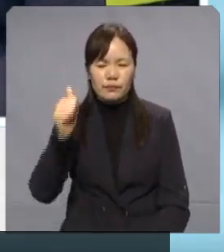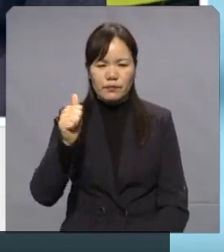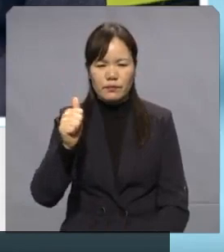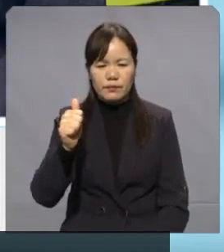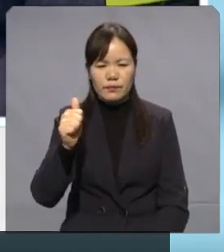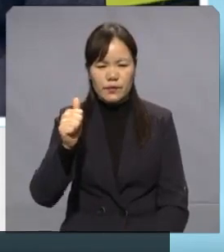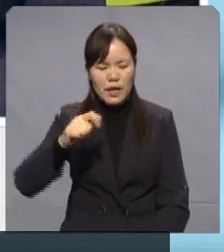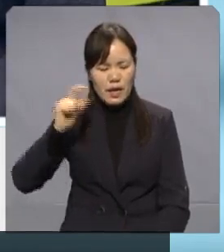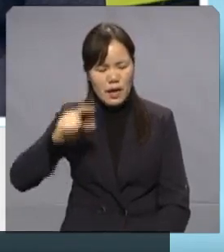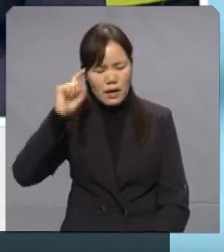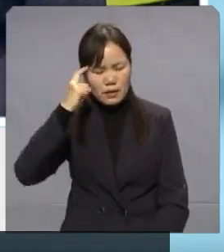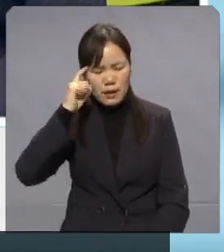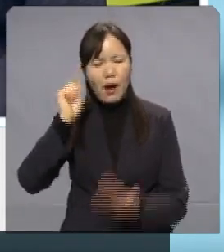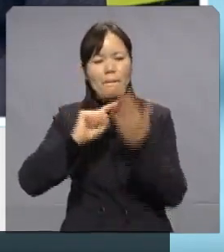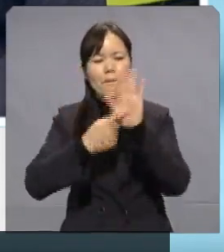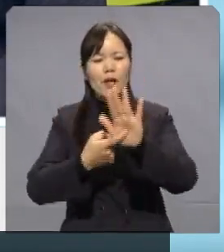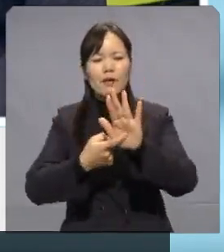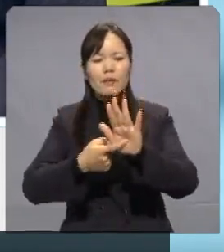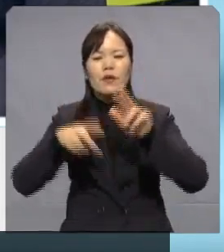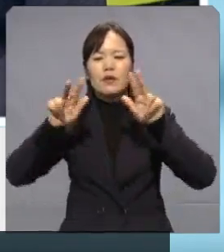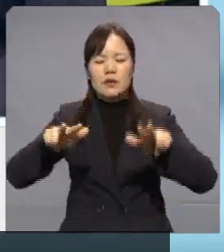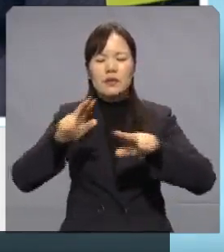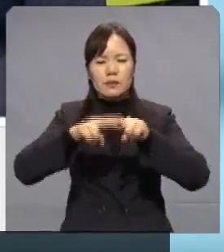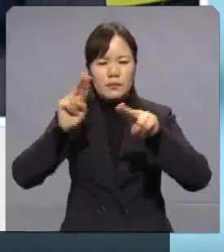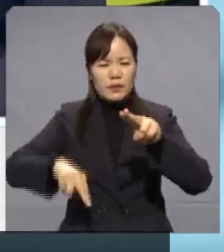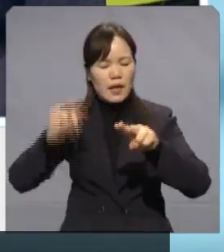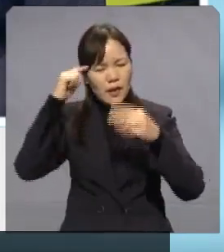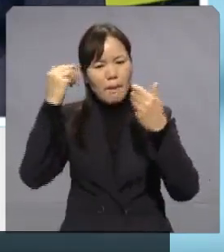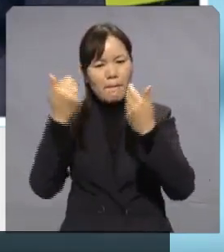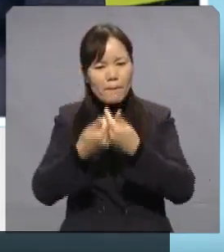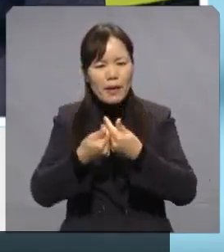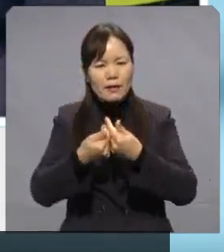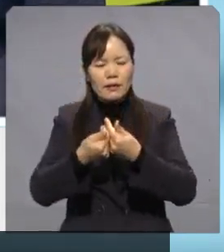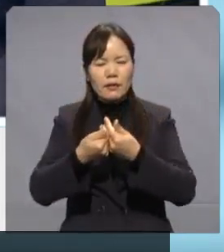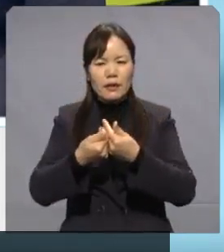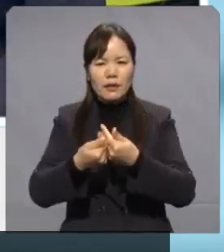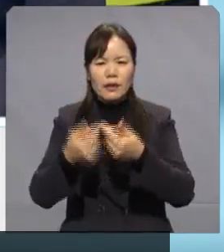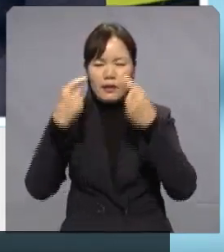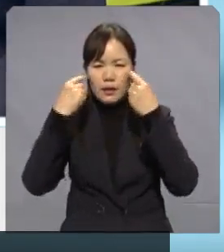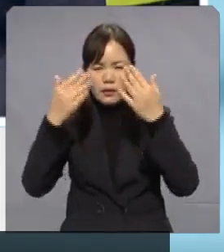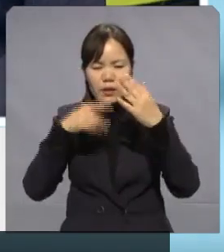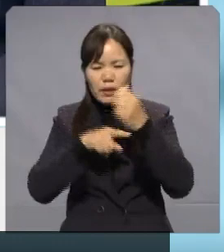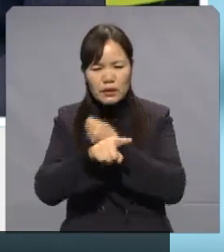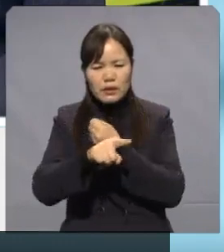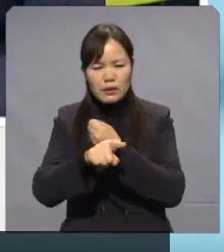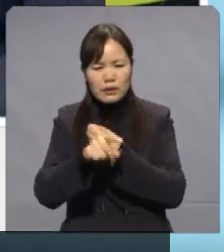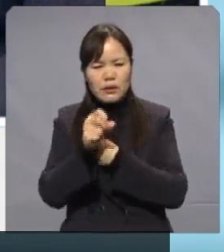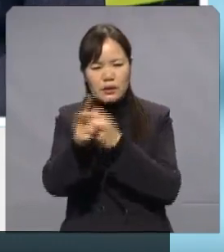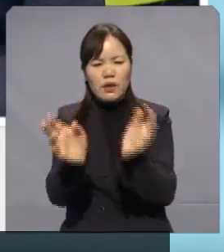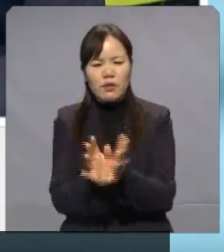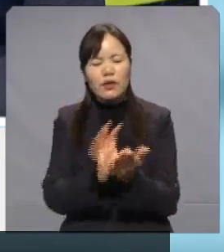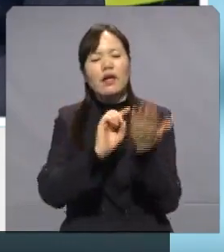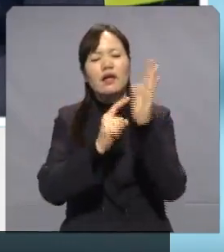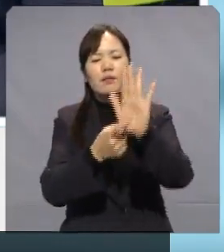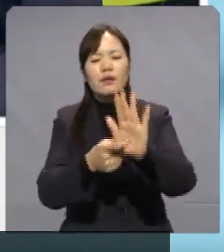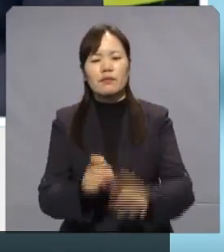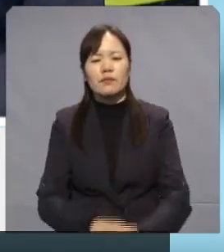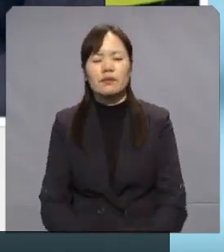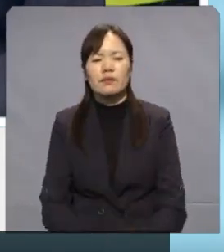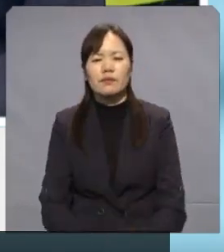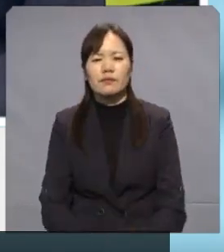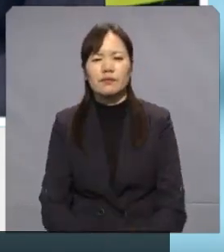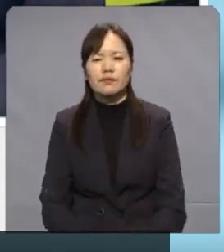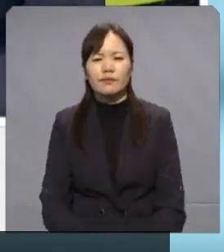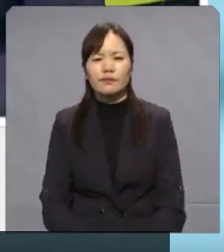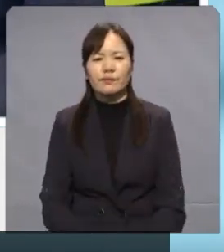강력한 의지가 지금의 사임 반대라고 하는 명확한 그 뜻을 갖다가 여당 내에다 표시한 거다. 이렇게 봐야